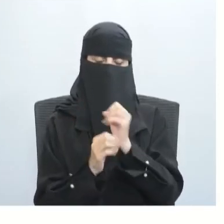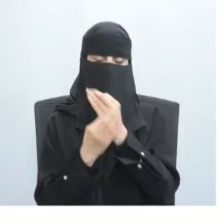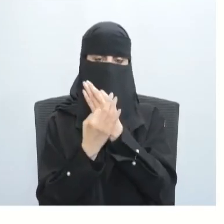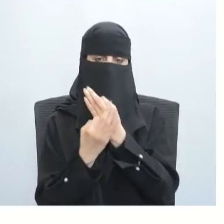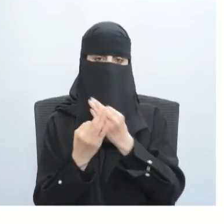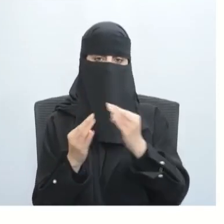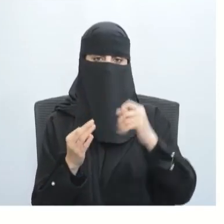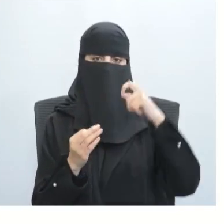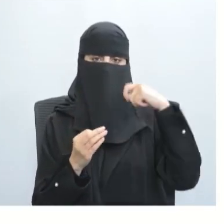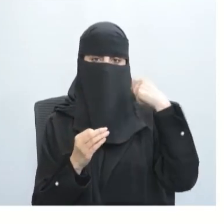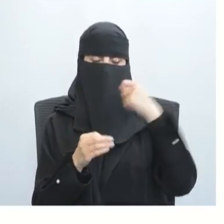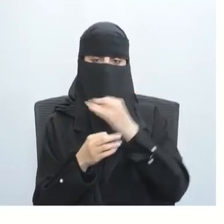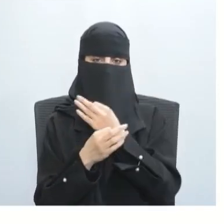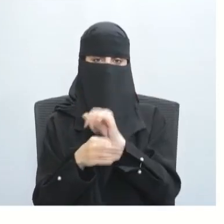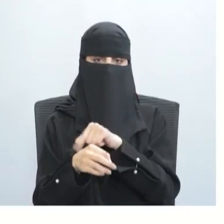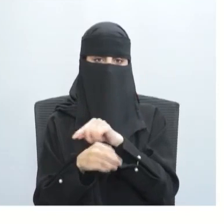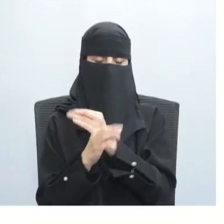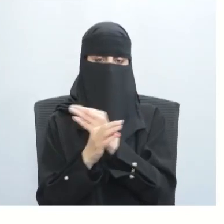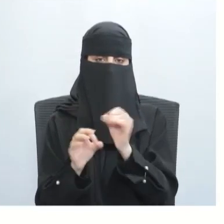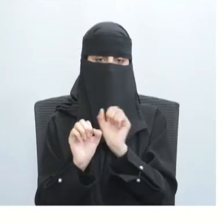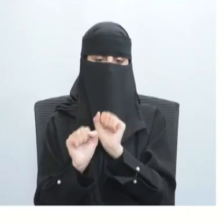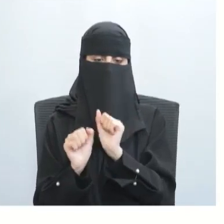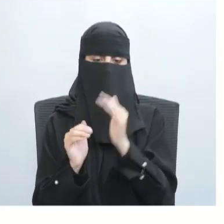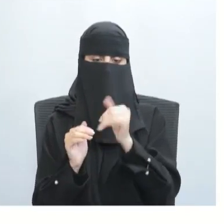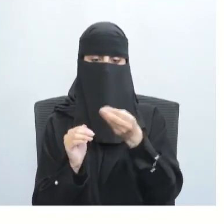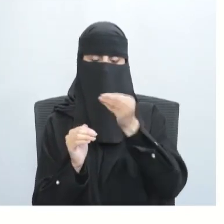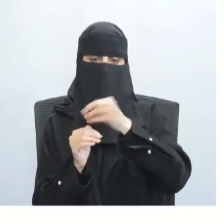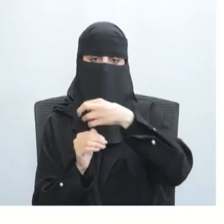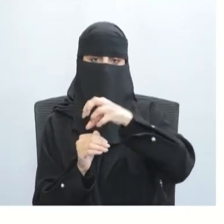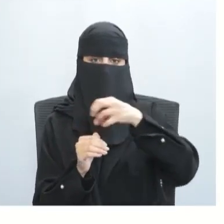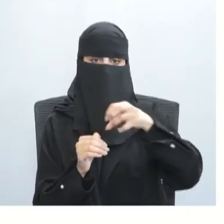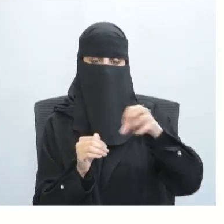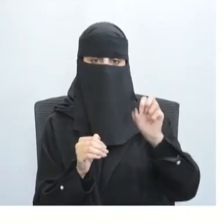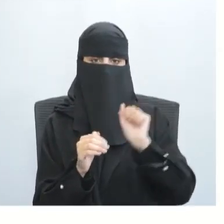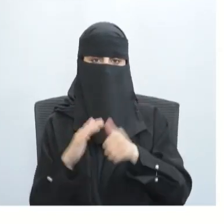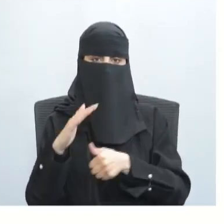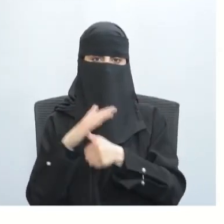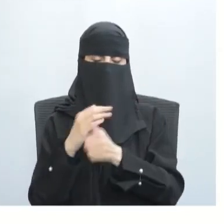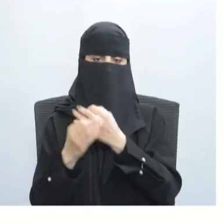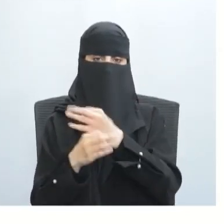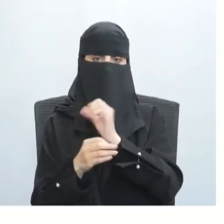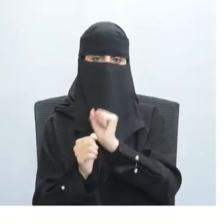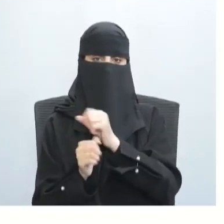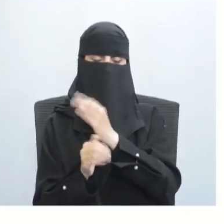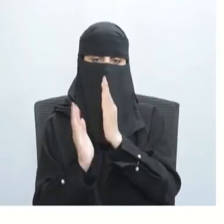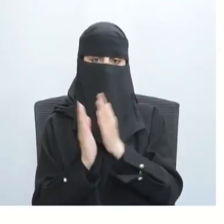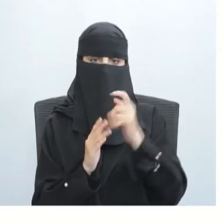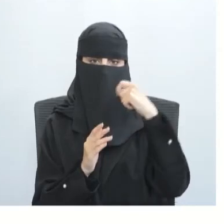مسارات الفيديو في المشروع كما تحتوي على عناصر التحكم الرئيسه لكل مسار